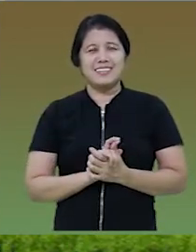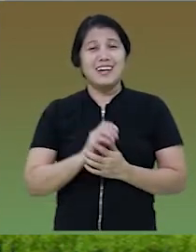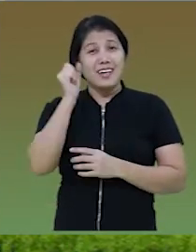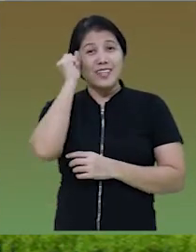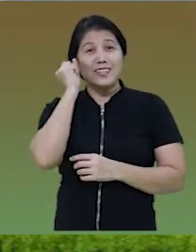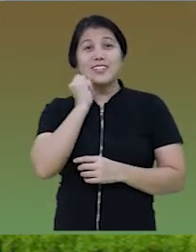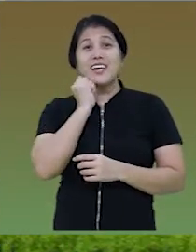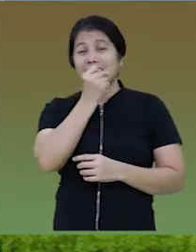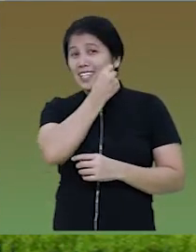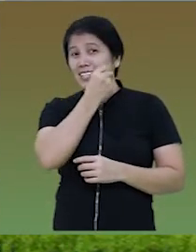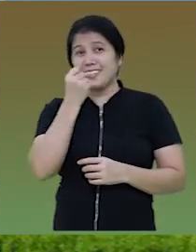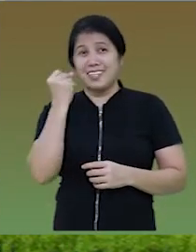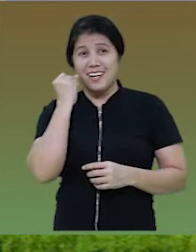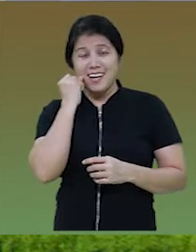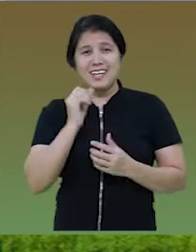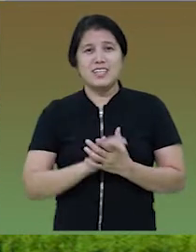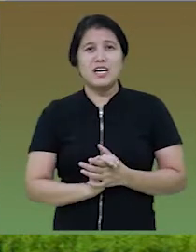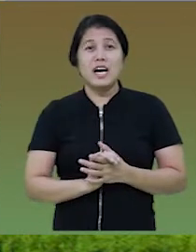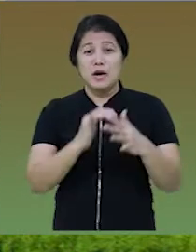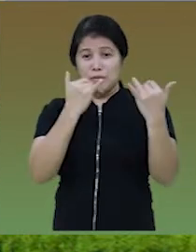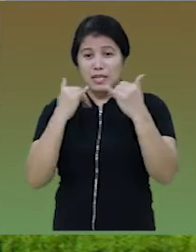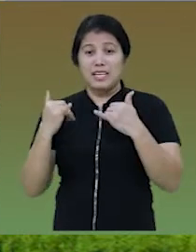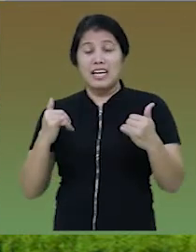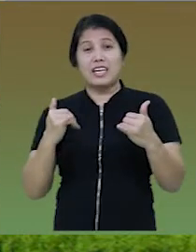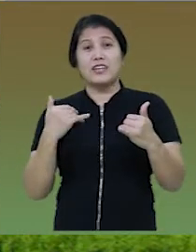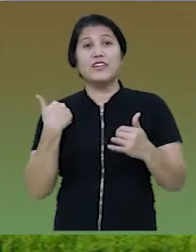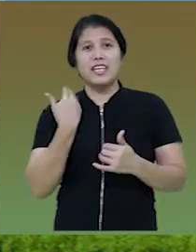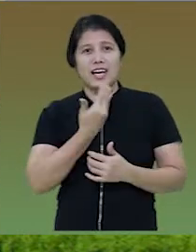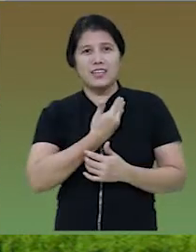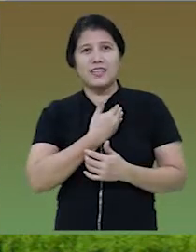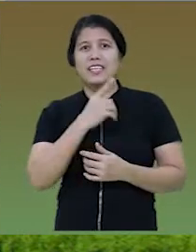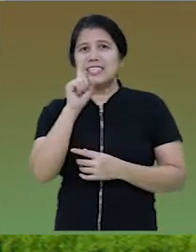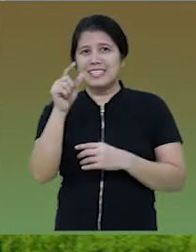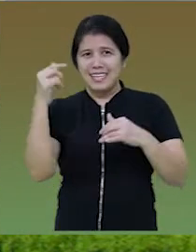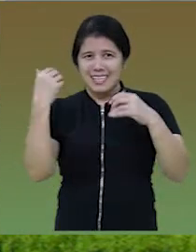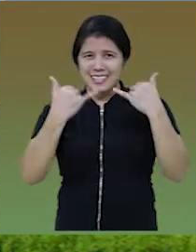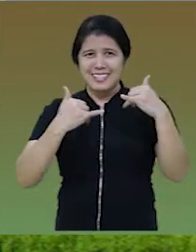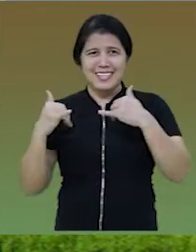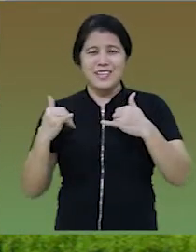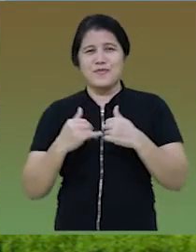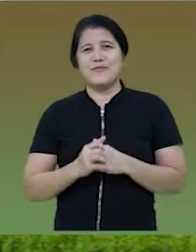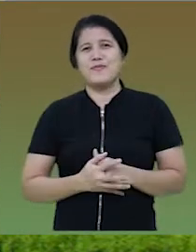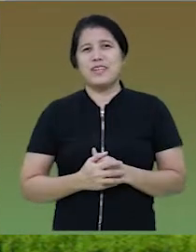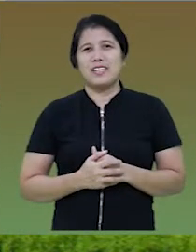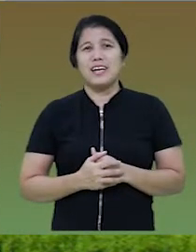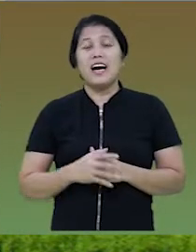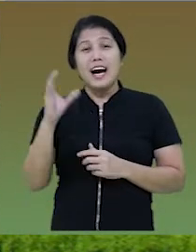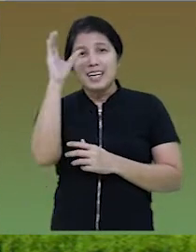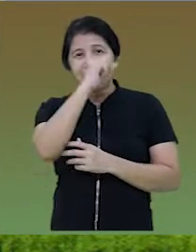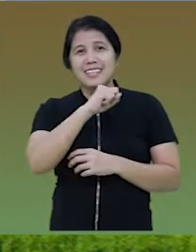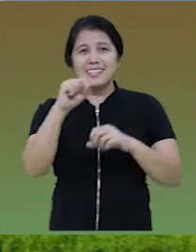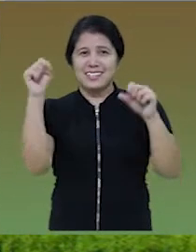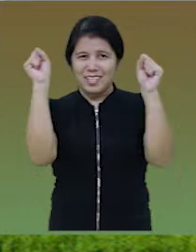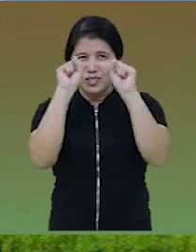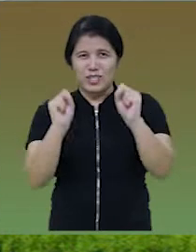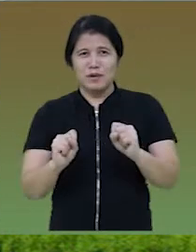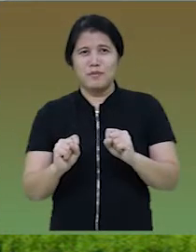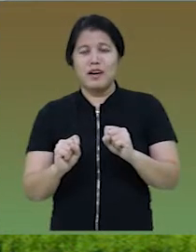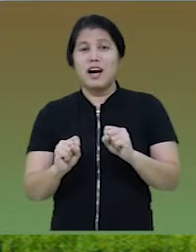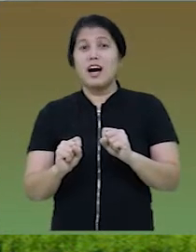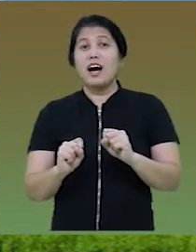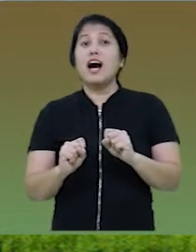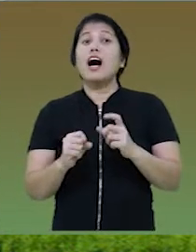Shen and Cha, maglalaro kayo ng isang game na tinatawag na Guess the Shape. Ang gagawin nyo